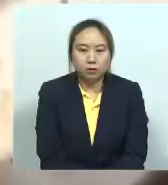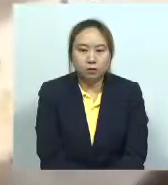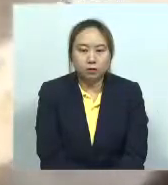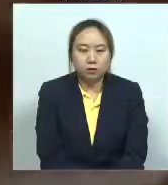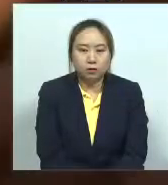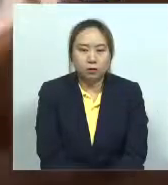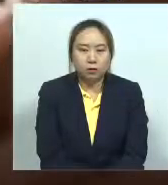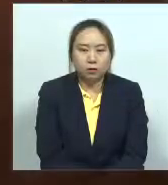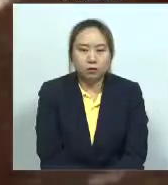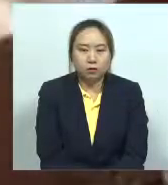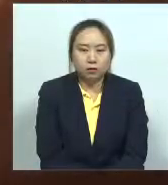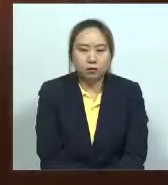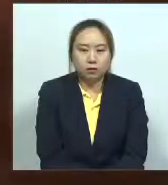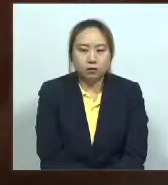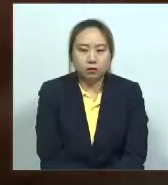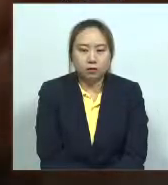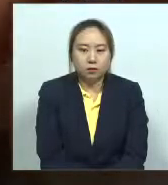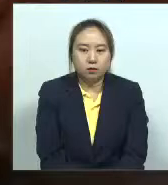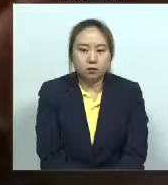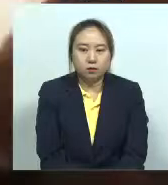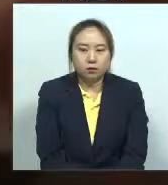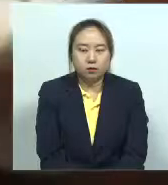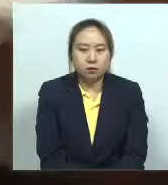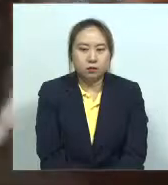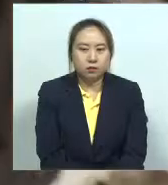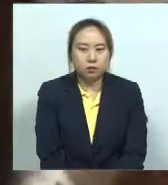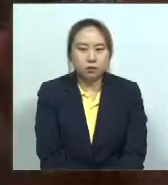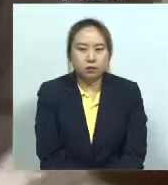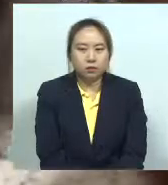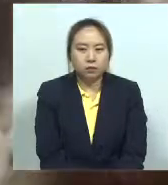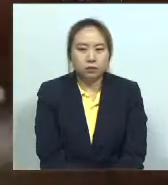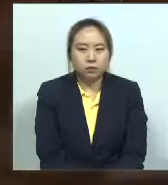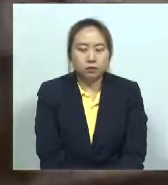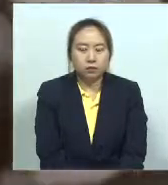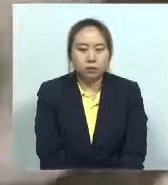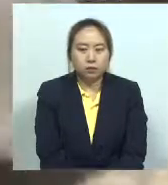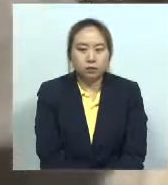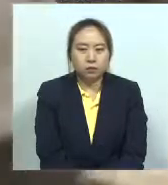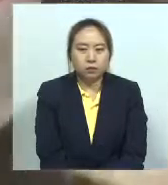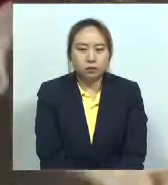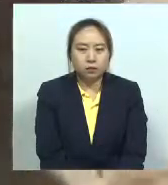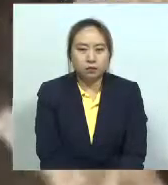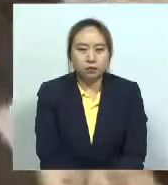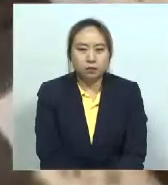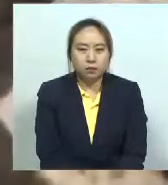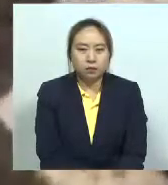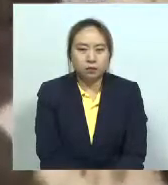ล ๆยืนทํากันนะอีหยังก็มีก็ได้นะ